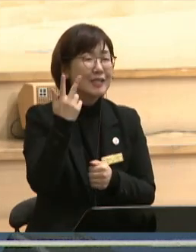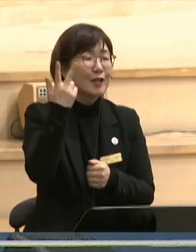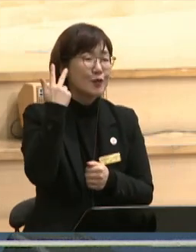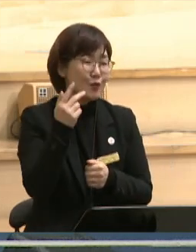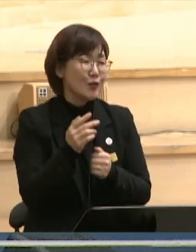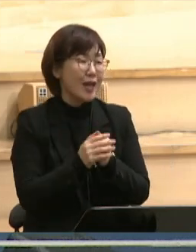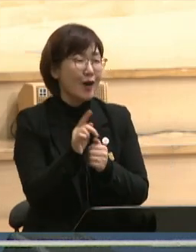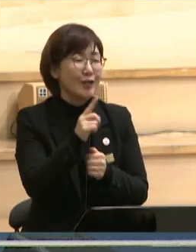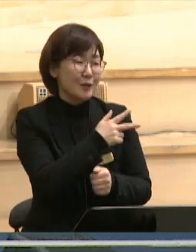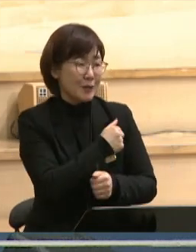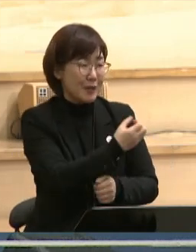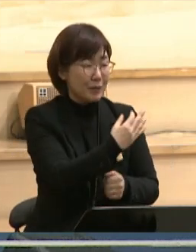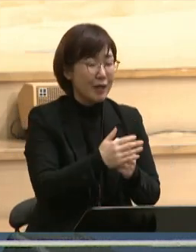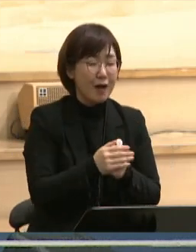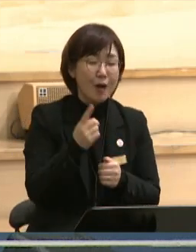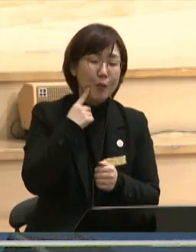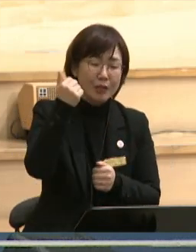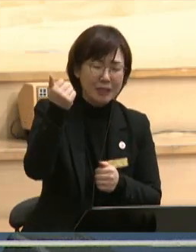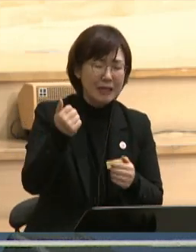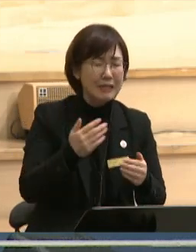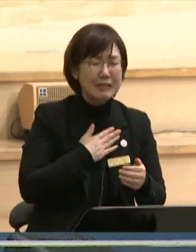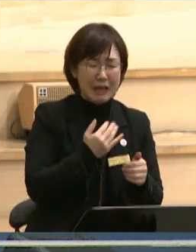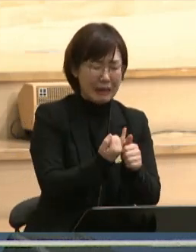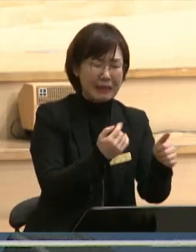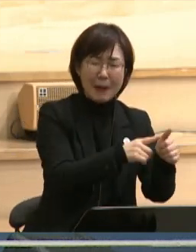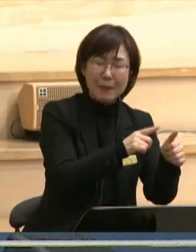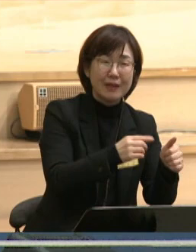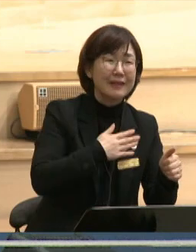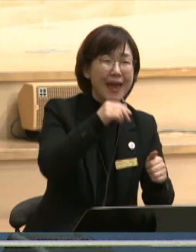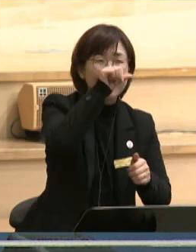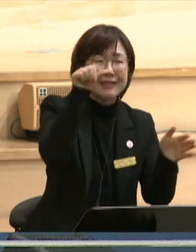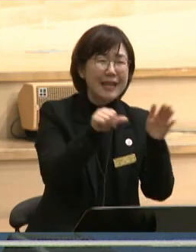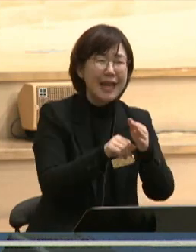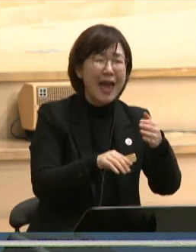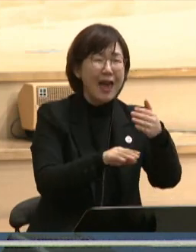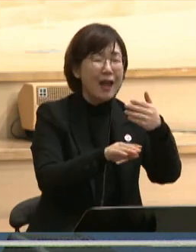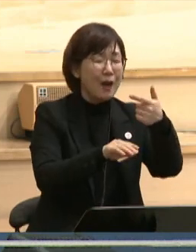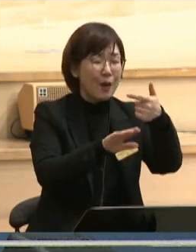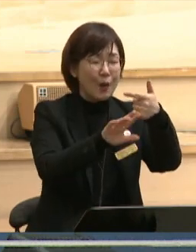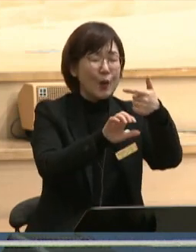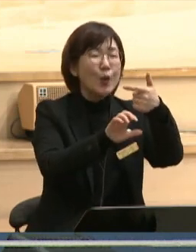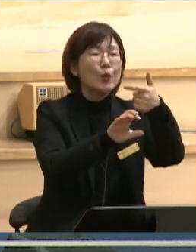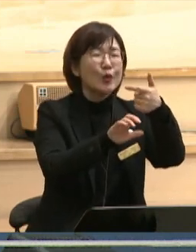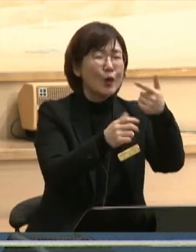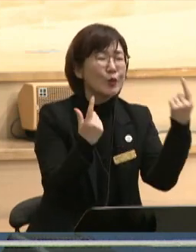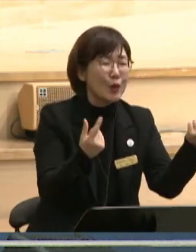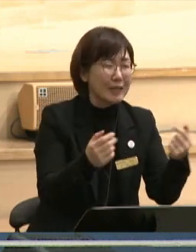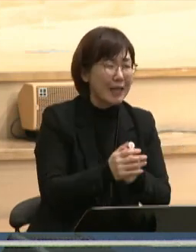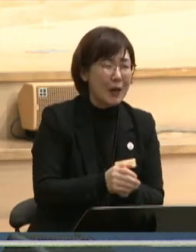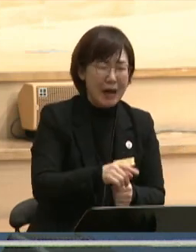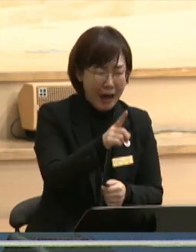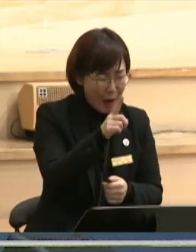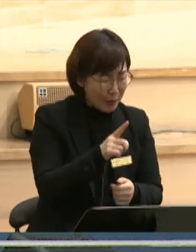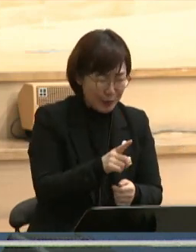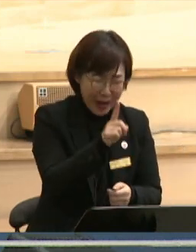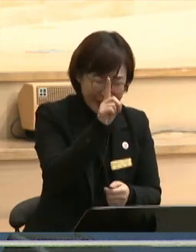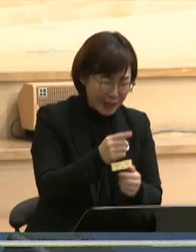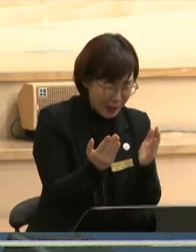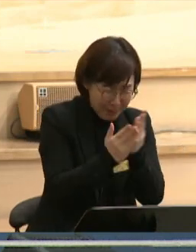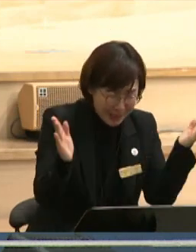거라니까요 목사님 우리 남편은 제 인생의 로또입니다 로또 하나도 맞는게 없습니다